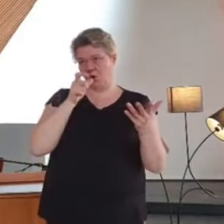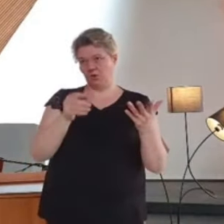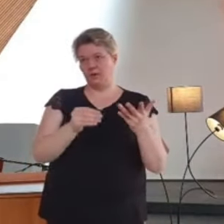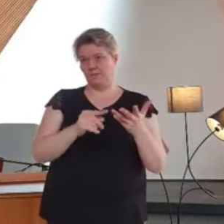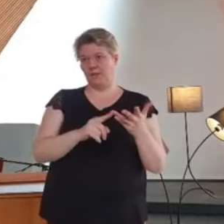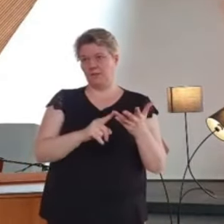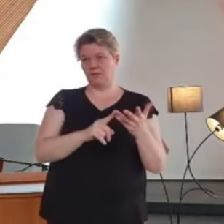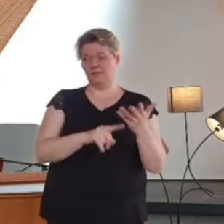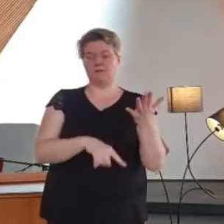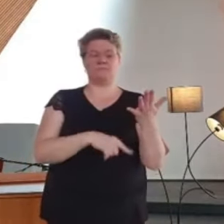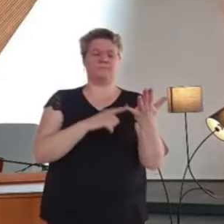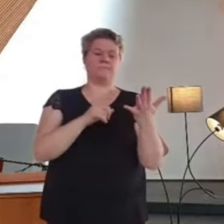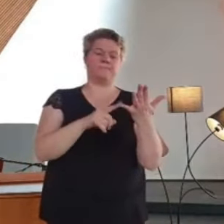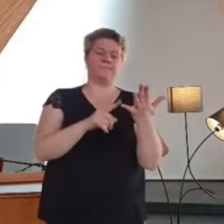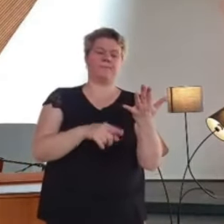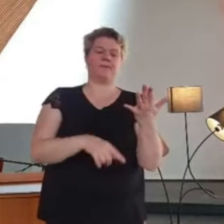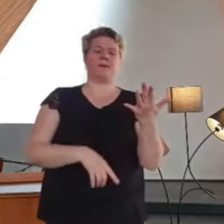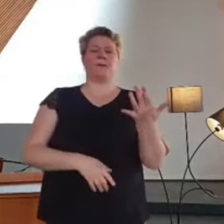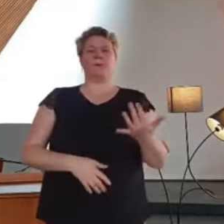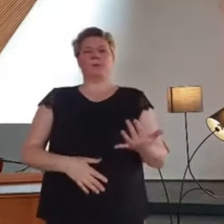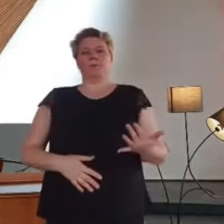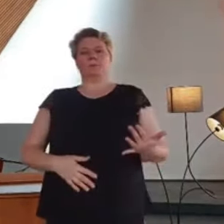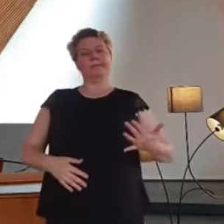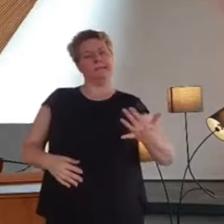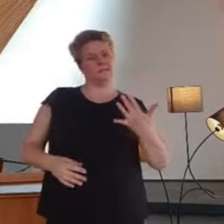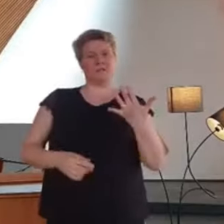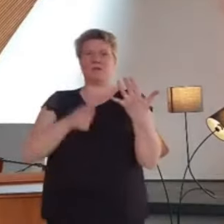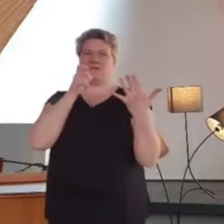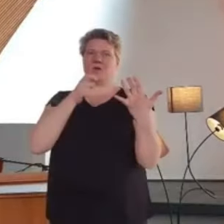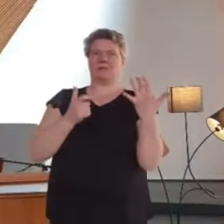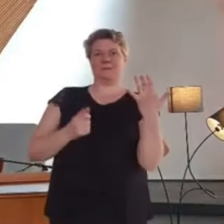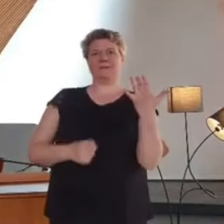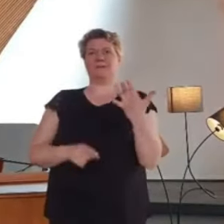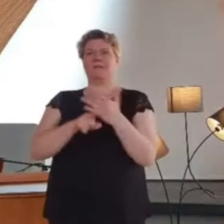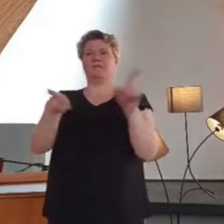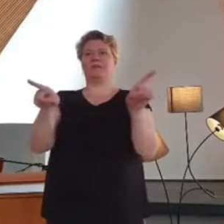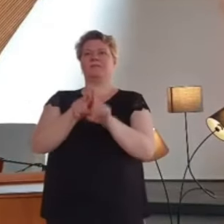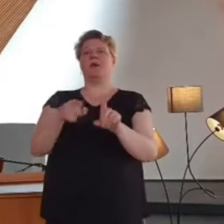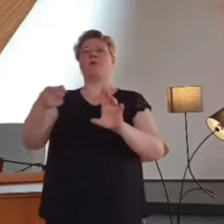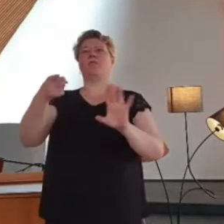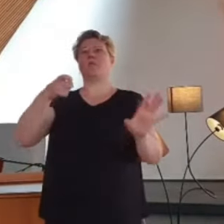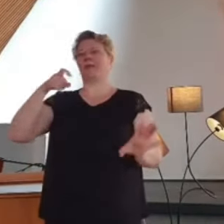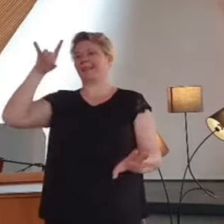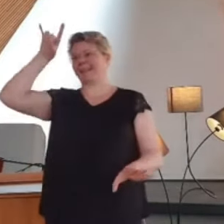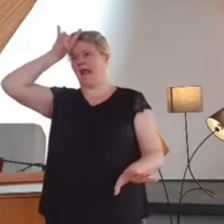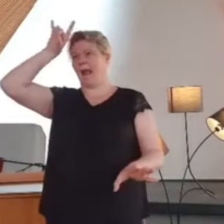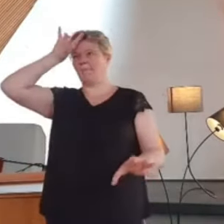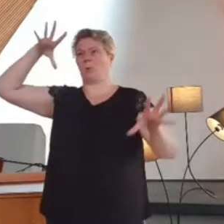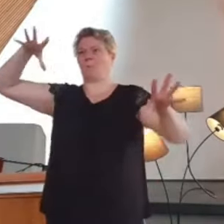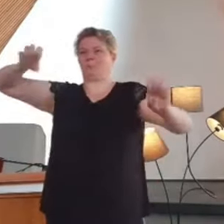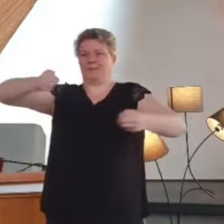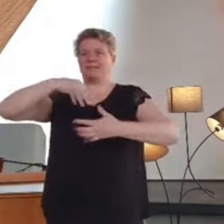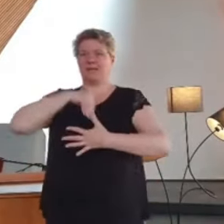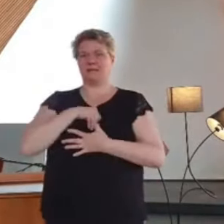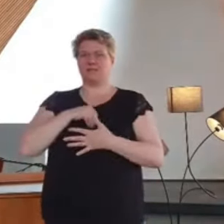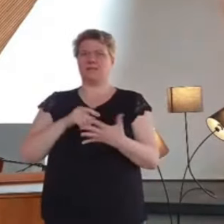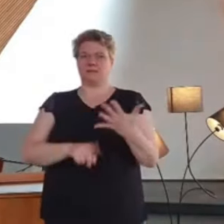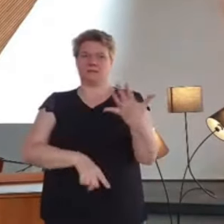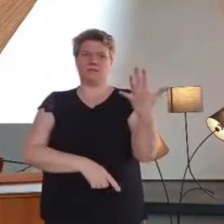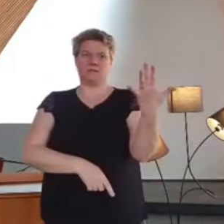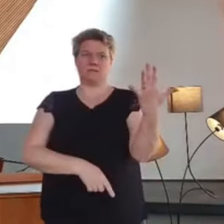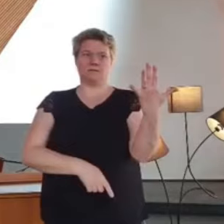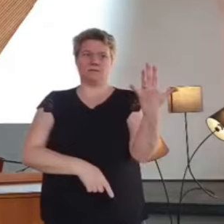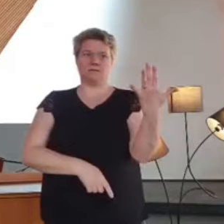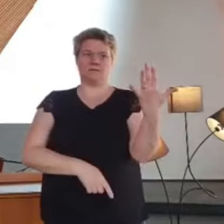das, naja, die finde ich schwierige Beschreibung von Menschen, die von einem Dämon besessen sind. Ich glaube schon, dass wir